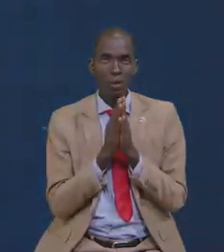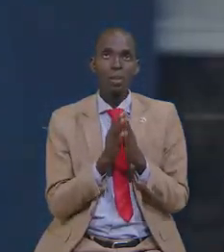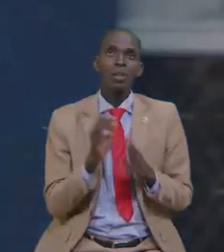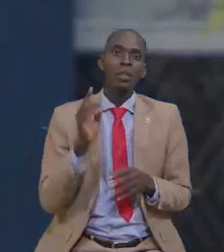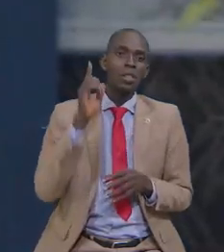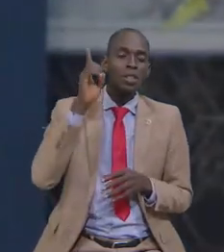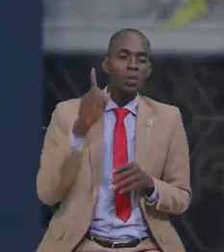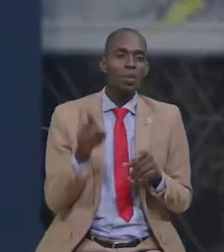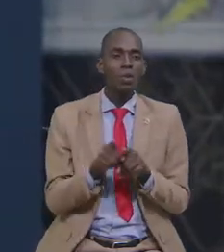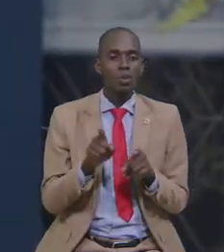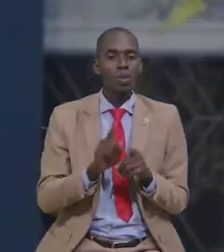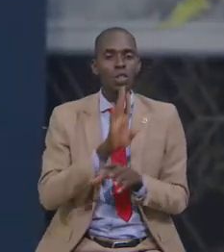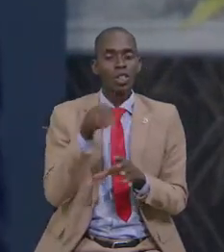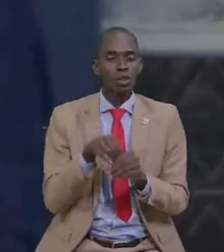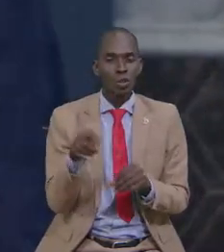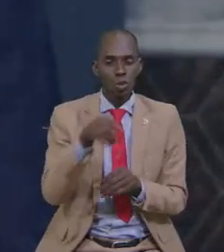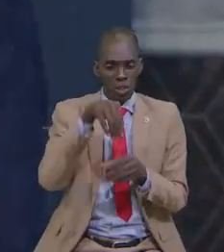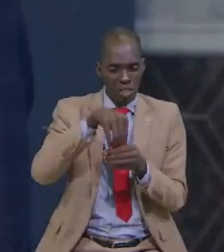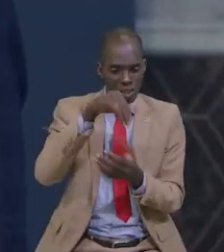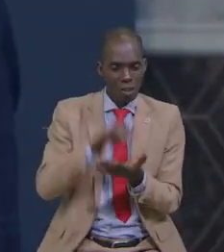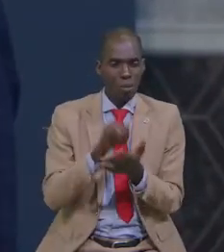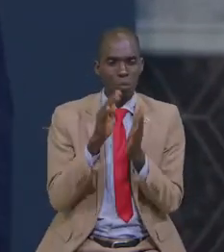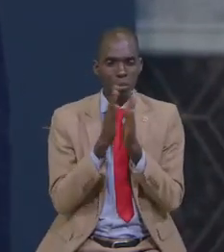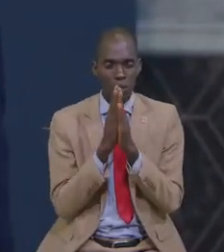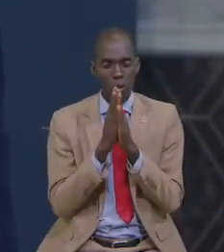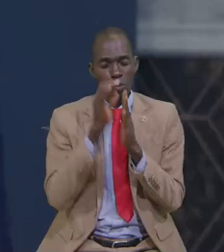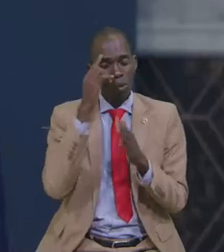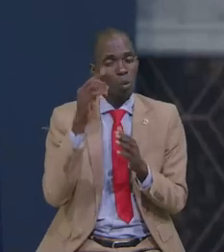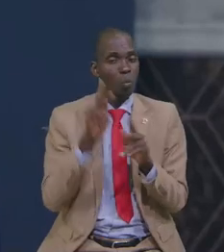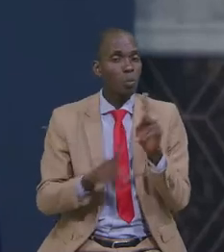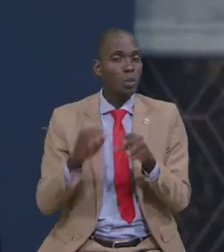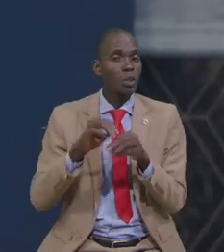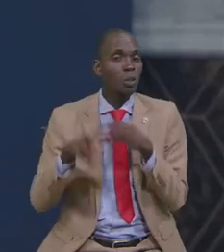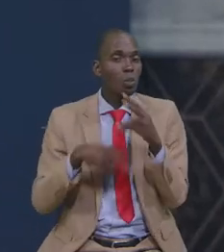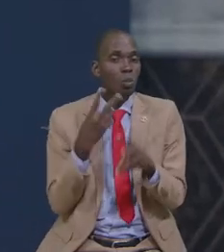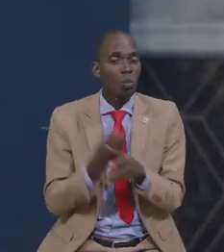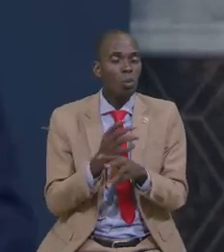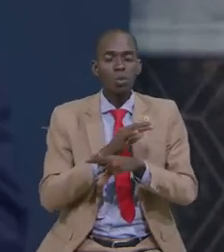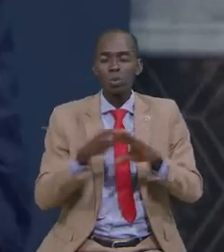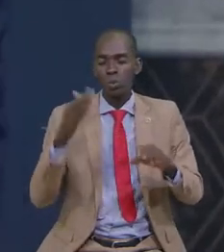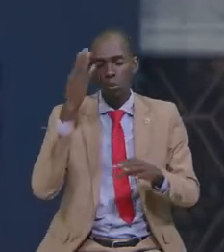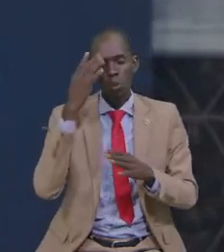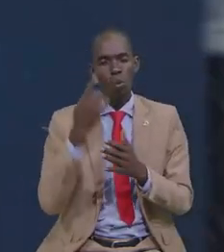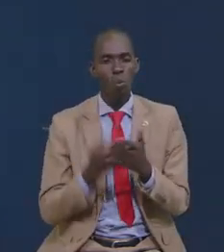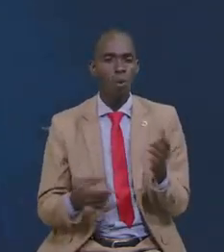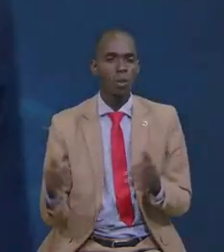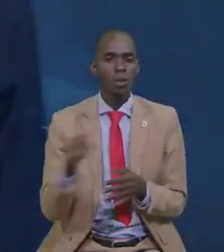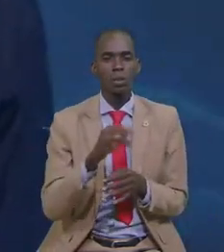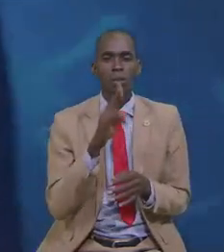prière, alors il vous a aussi inclus. Parce que tous les gens du monde, ils ne savent pas ce qu'ils